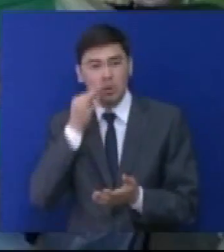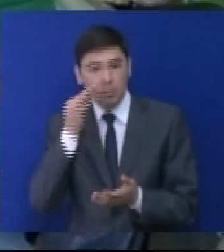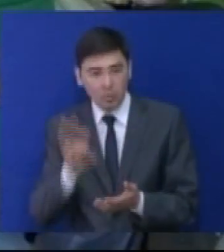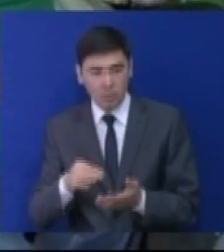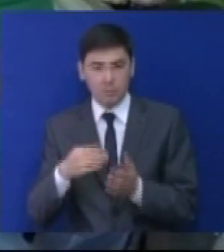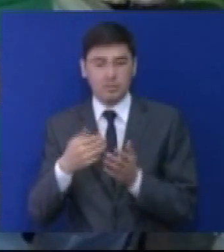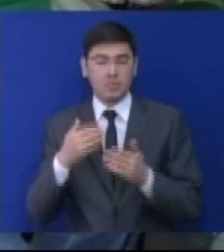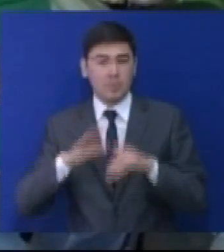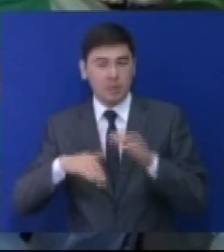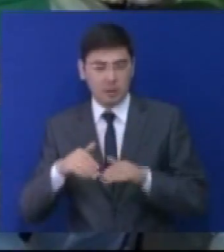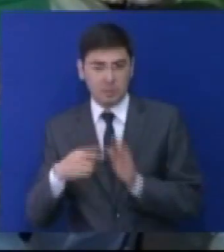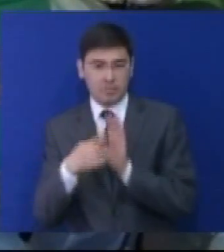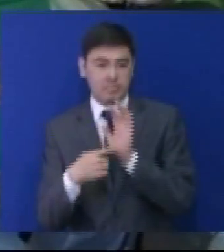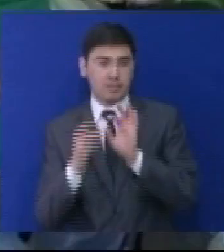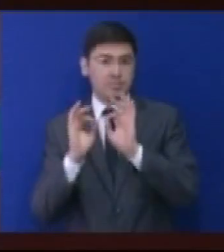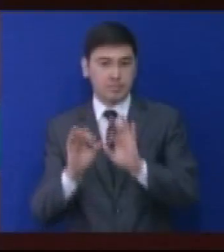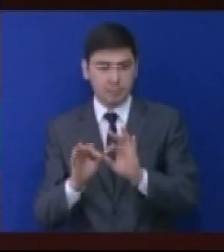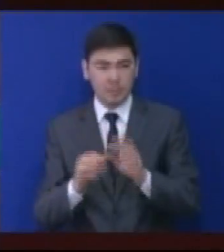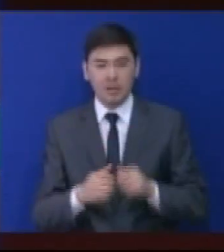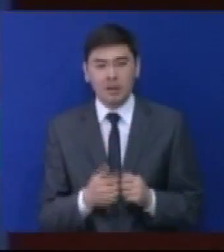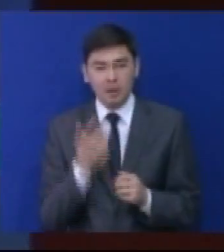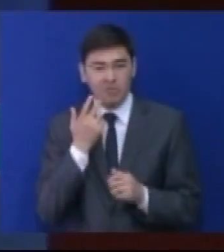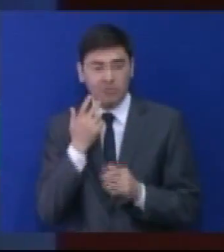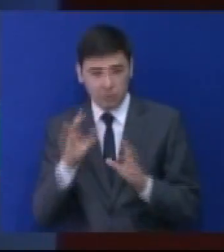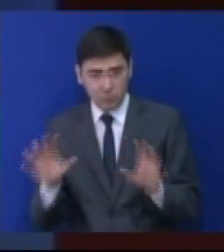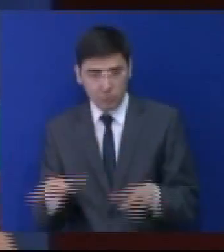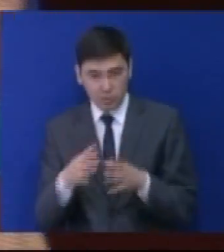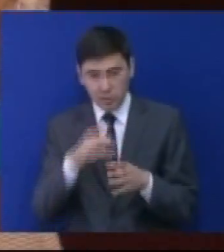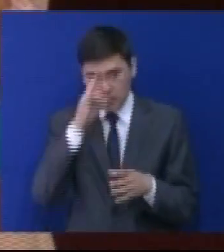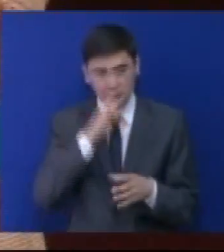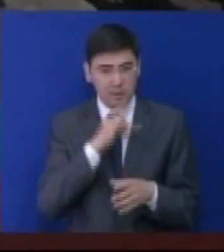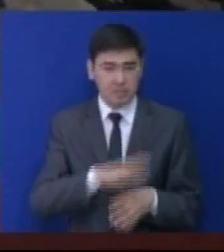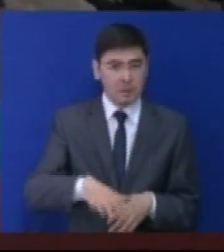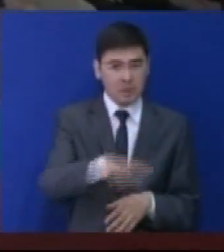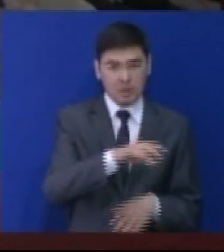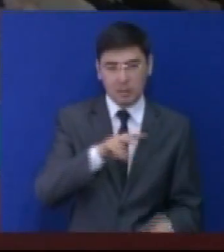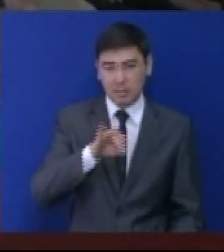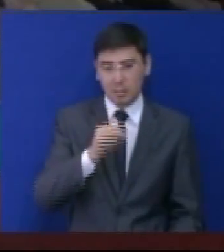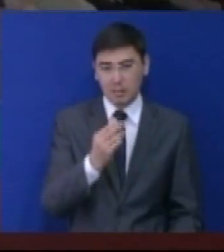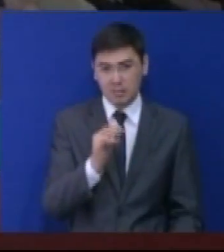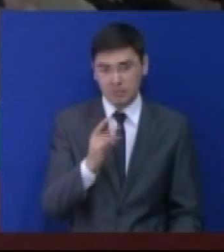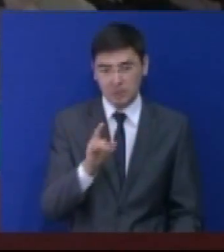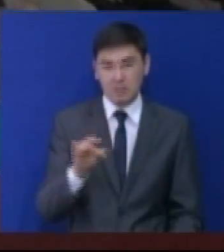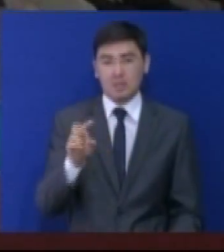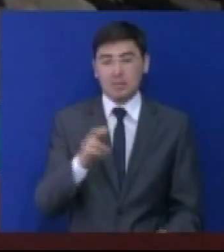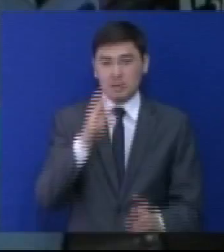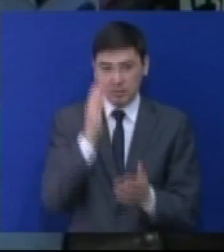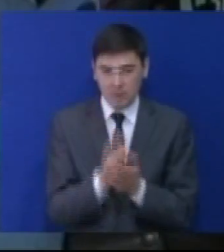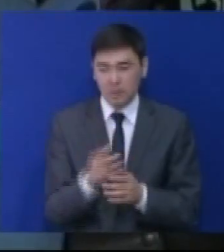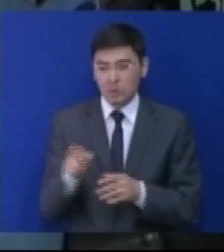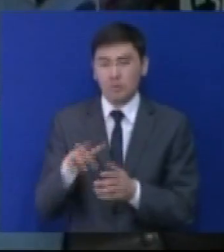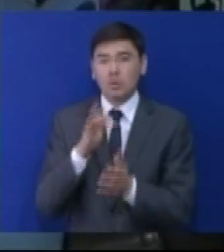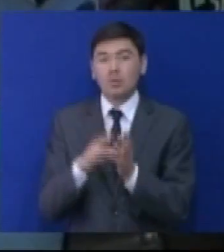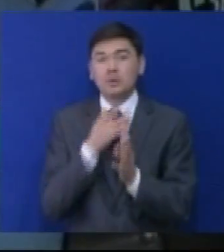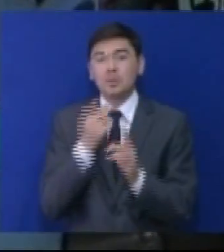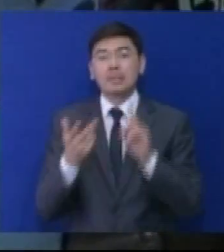тәжірибелерімен бөліседі. Атап өтерлігі, Семей аталмыш шараны Қазақстанда өткізуге лицензиясы бар үшінші қала. Биыл шаһарымызда